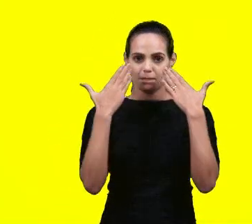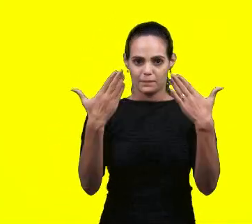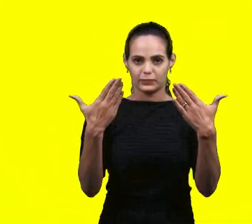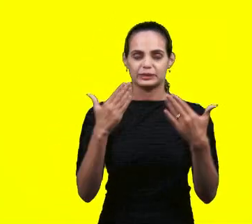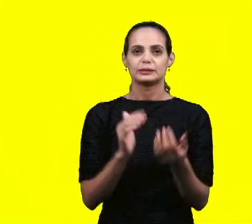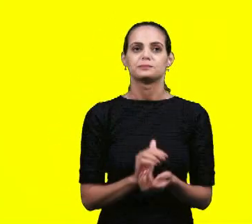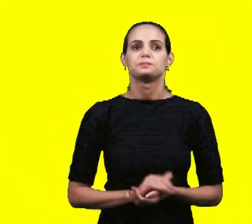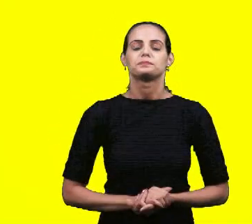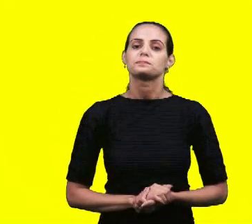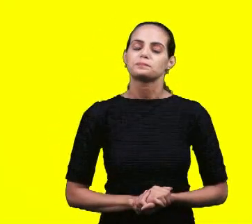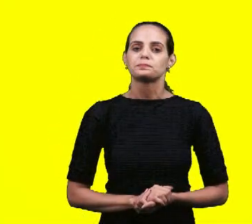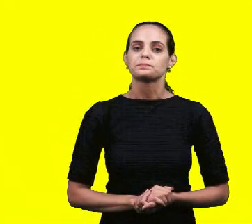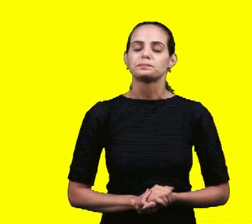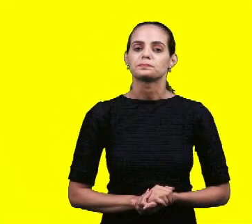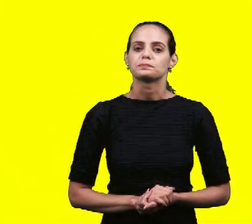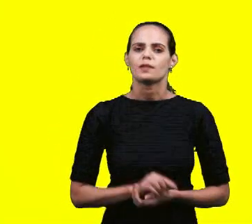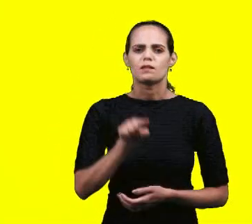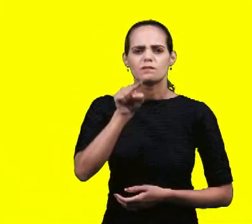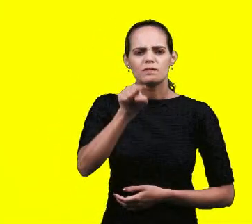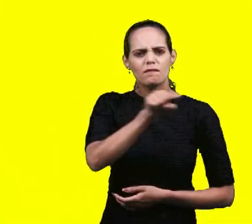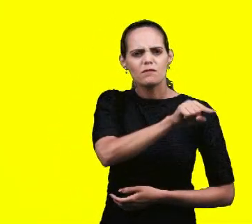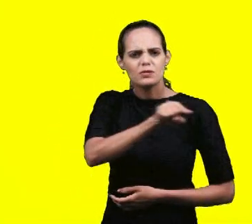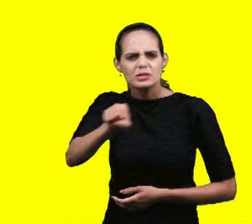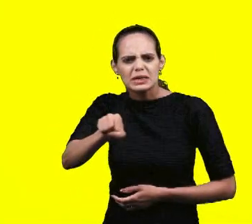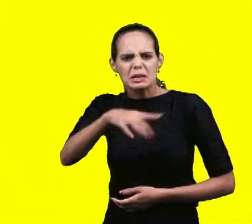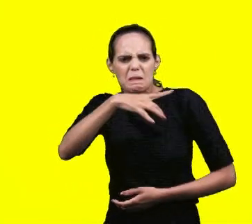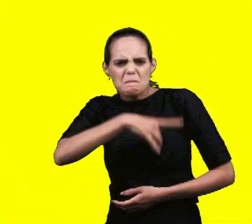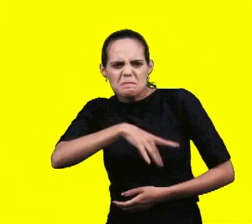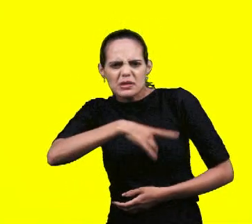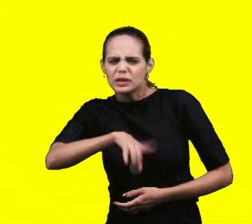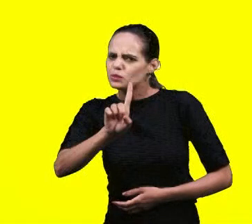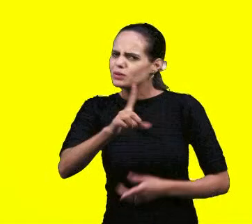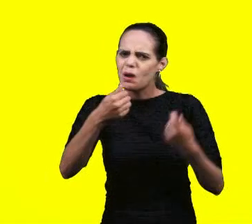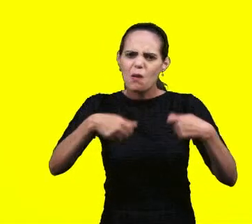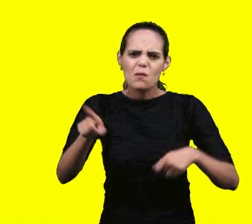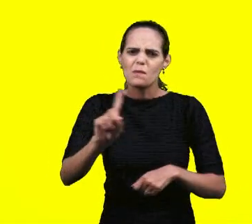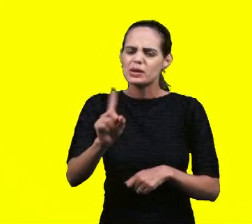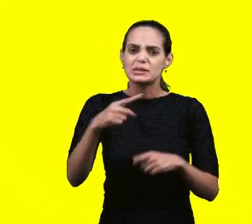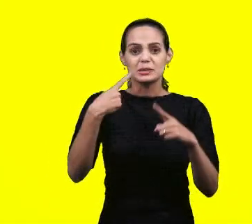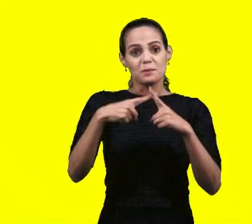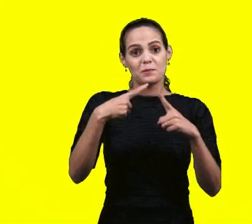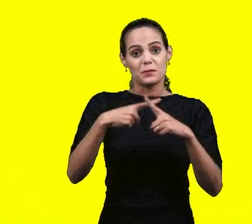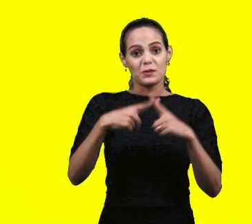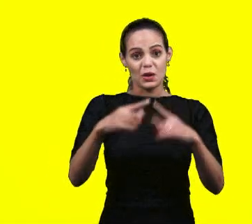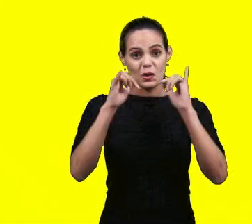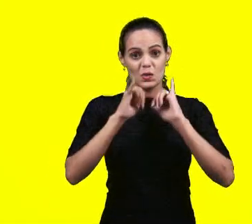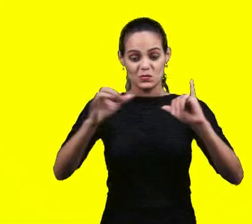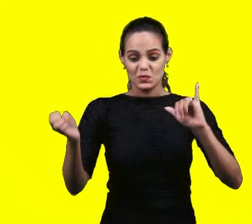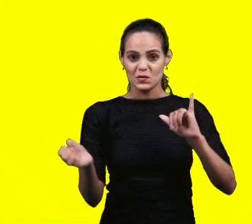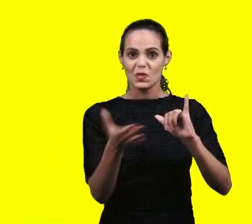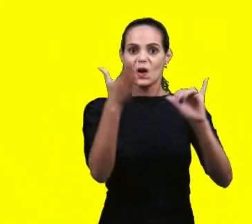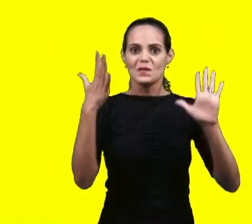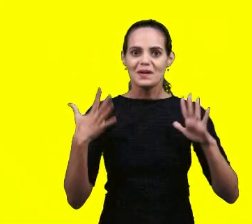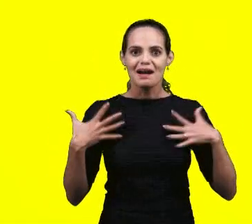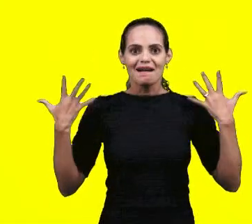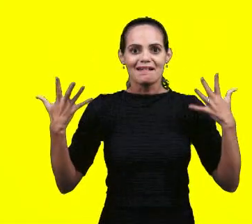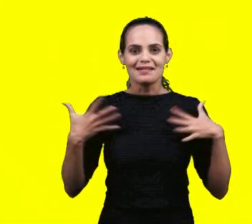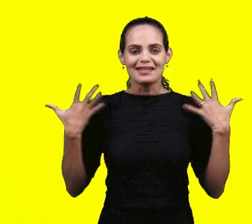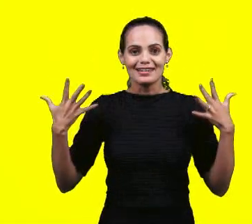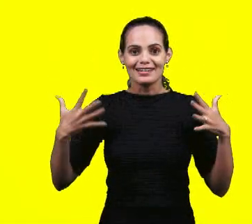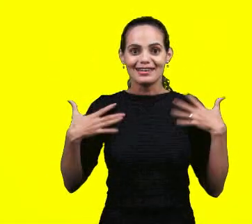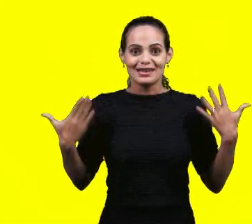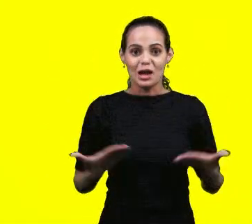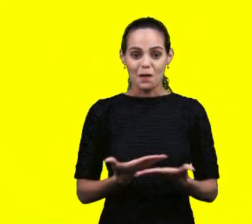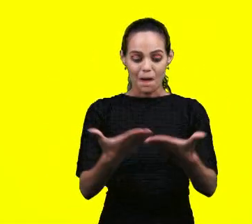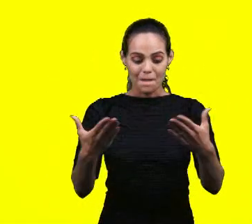Ne craignez point, car voici je vous apporte des nouvelles de grande joie, qui sera pour tout le peuple, car dans